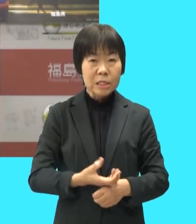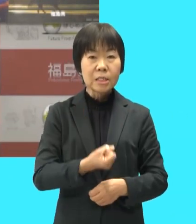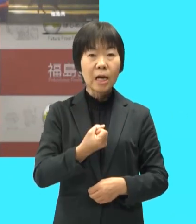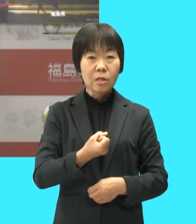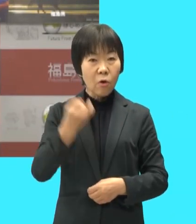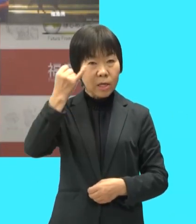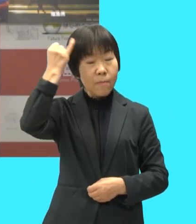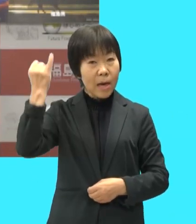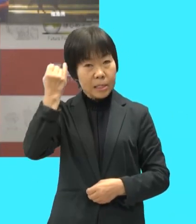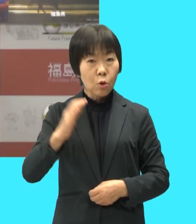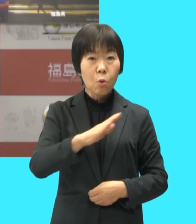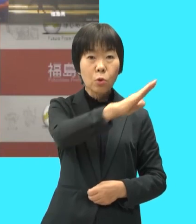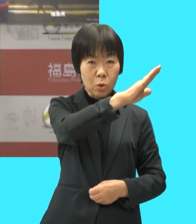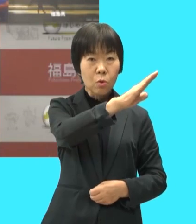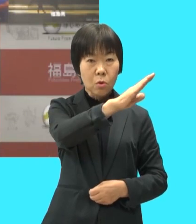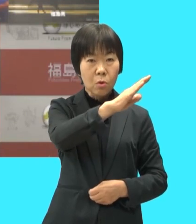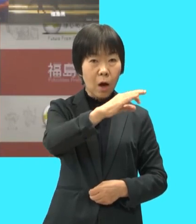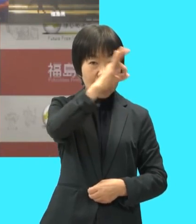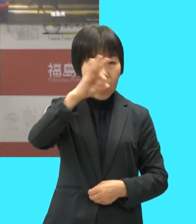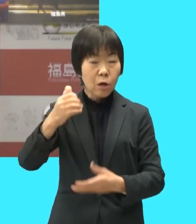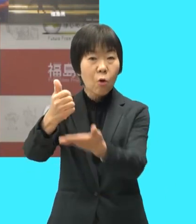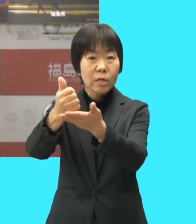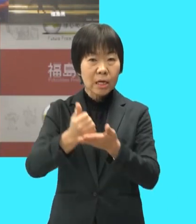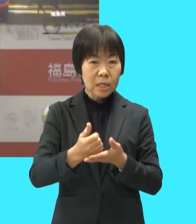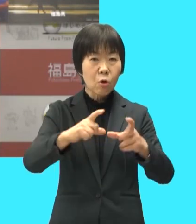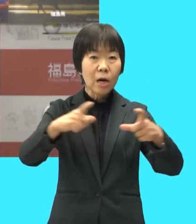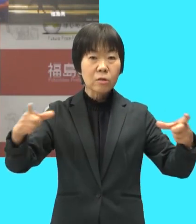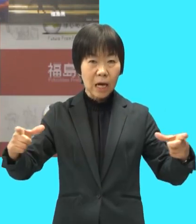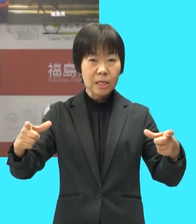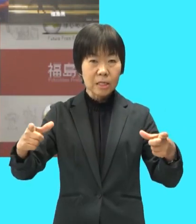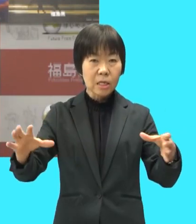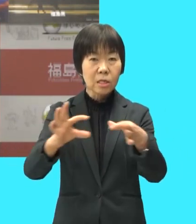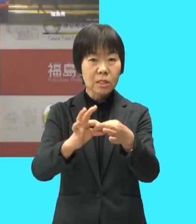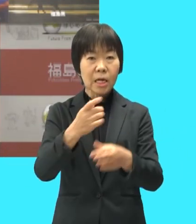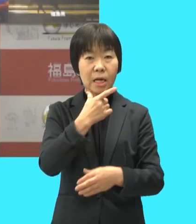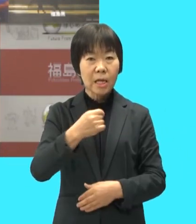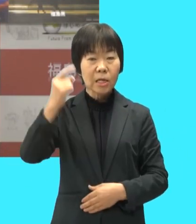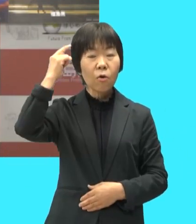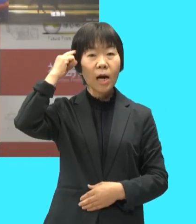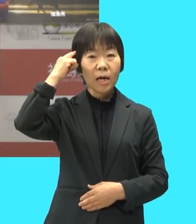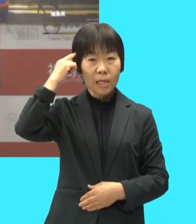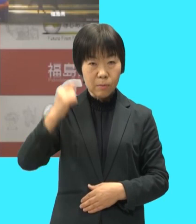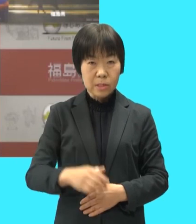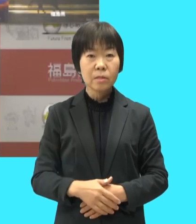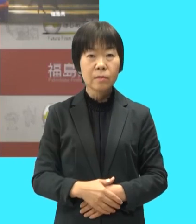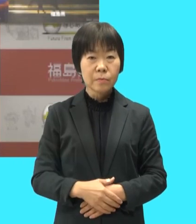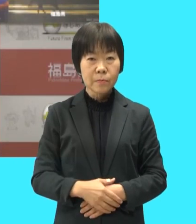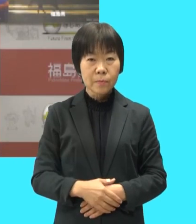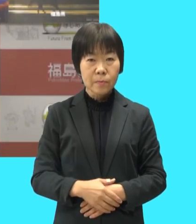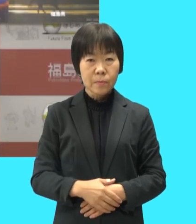とイメージの向上観光客の拡大につなげていきたいと考えております